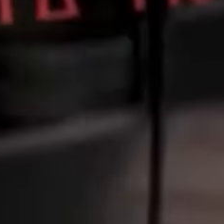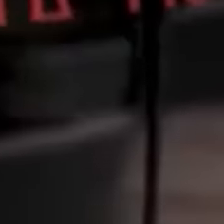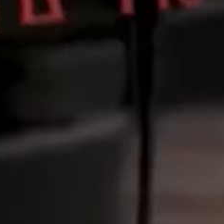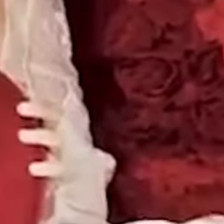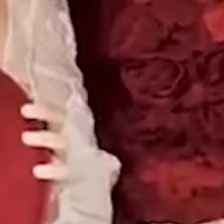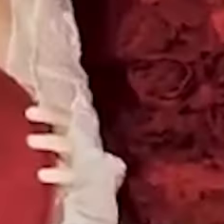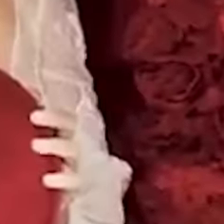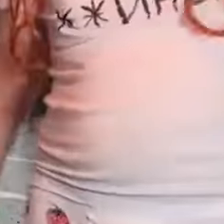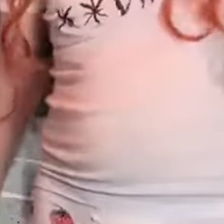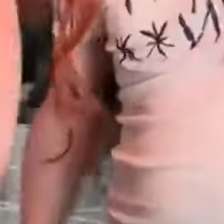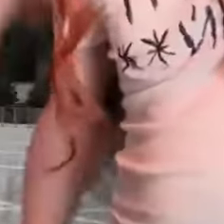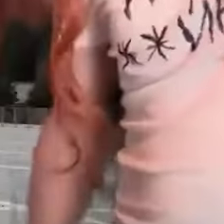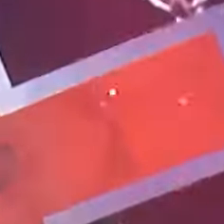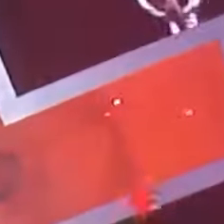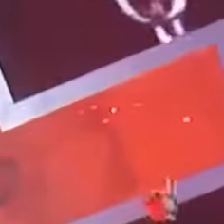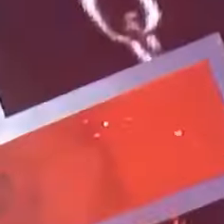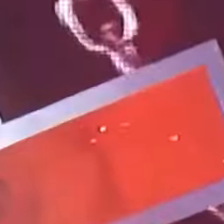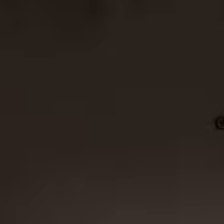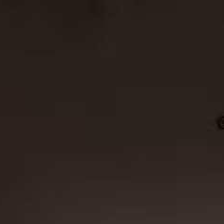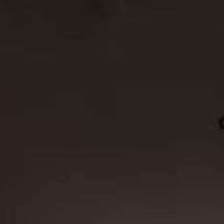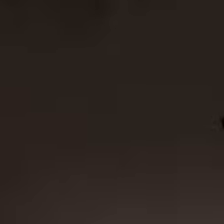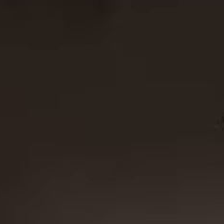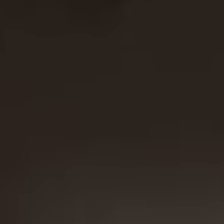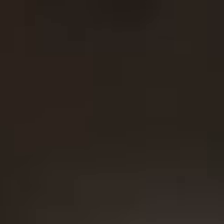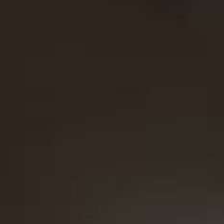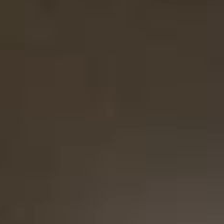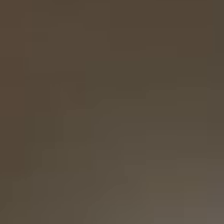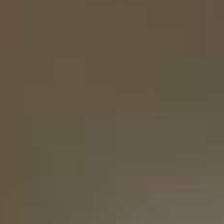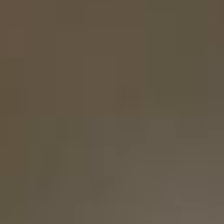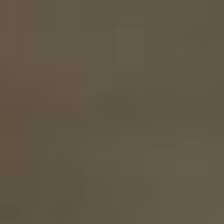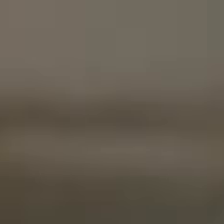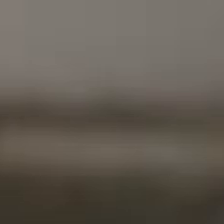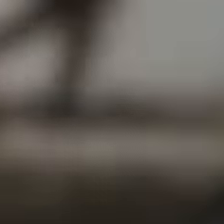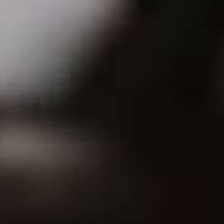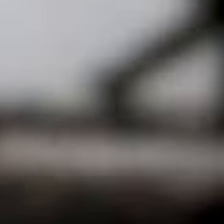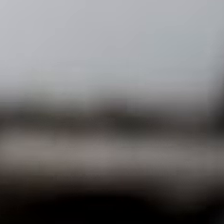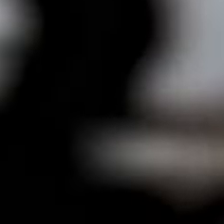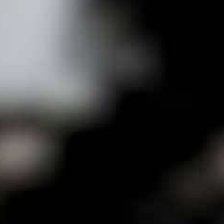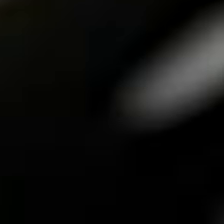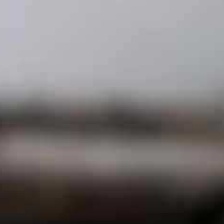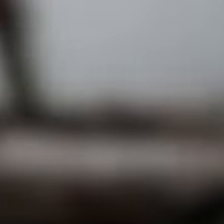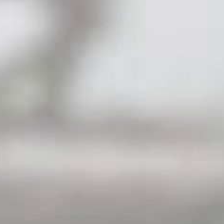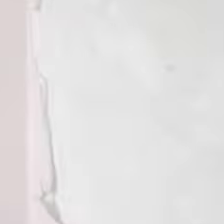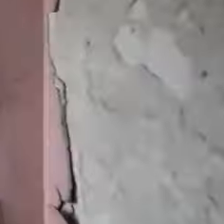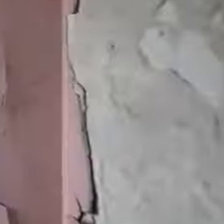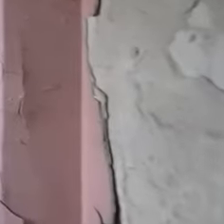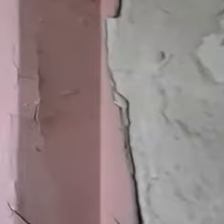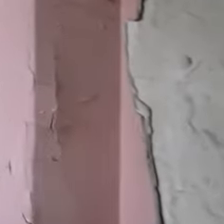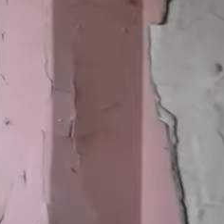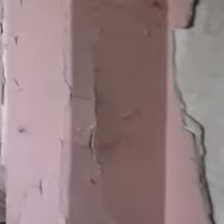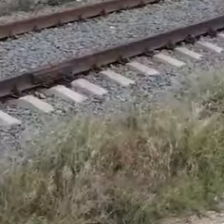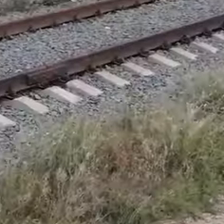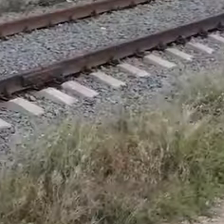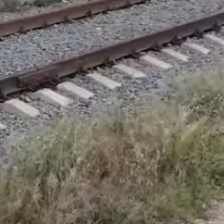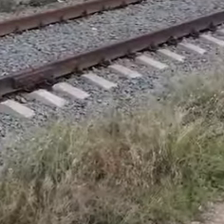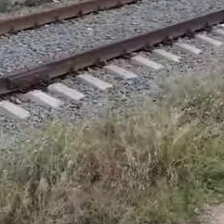последствие, что у нас мерзости обильно процвели. Книга святого наших дней Николая Сербского с главными